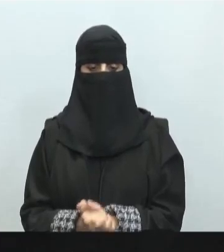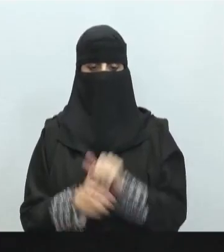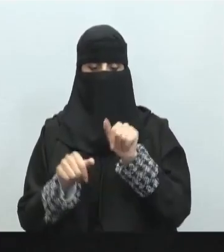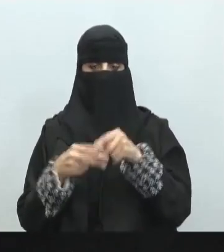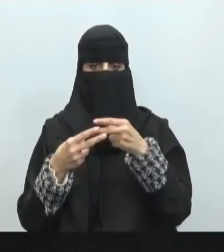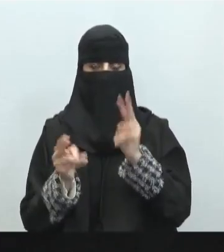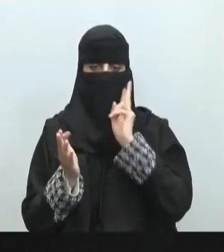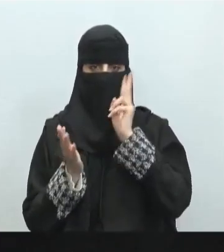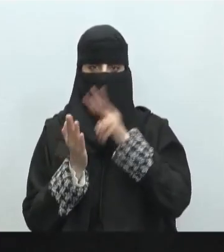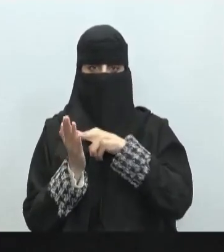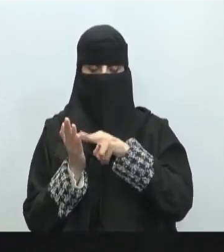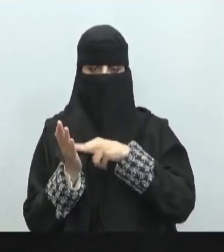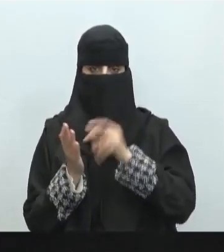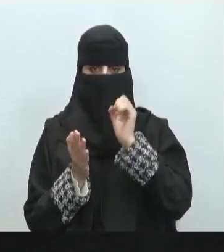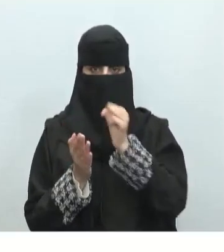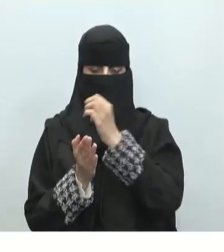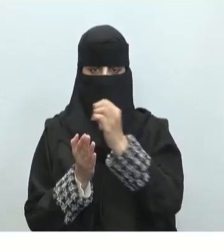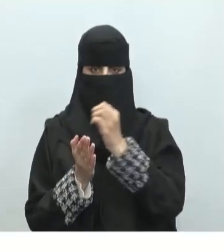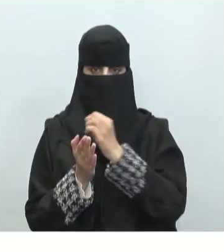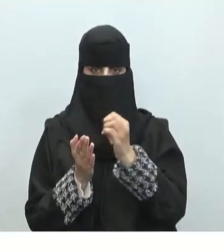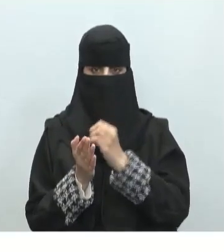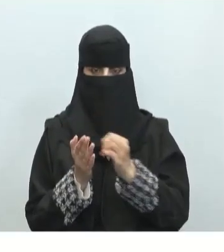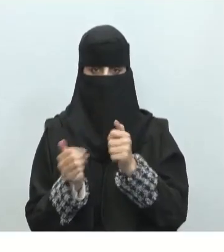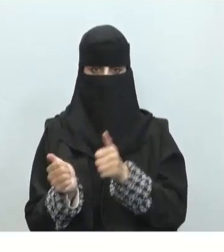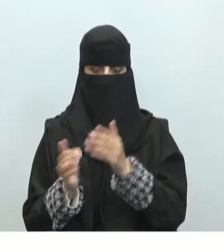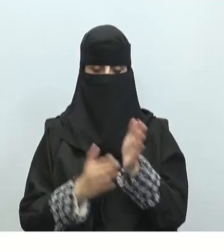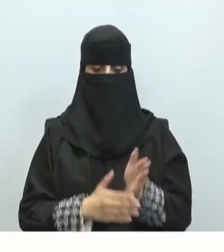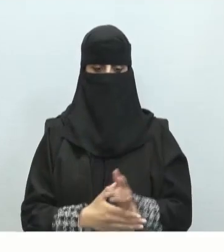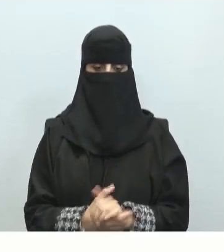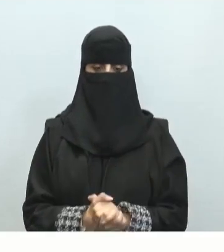حاله نركز الان ايها الابطال بارك الله